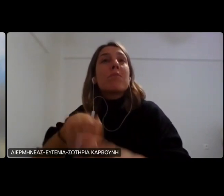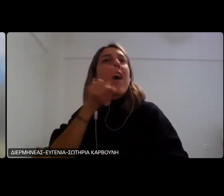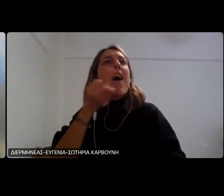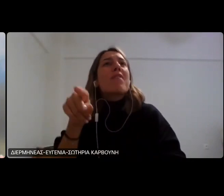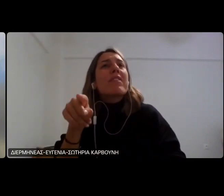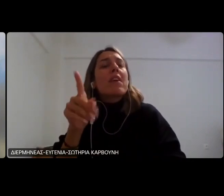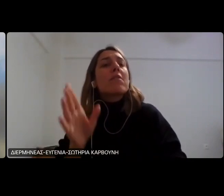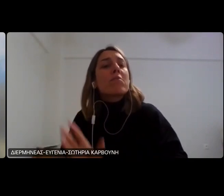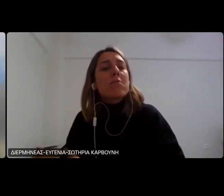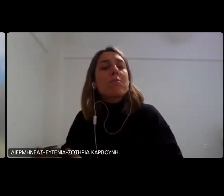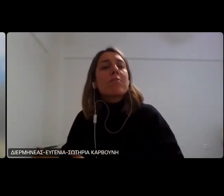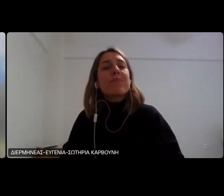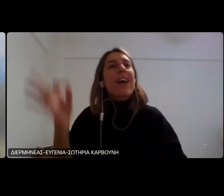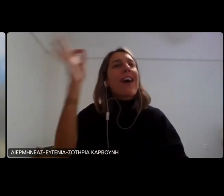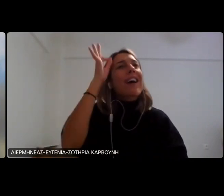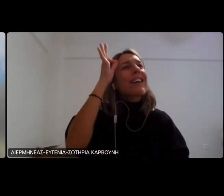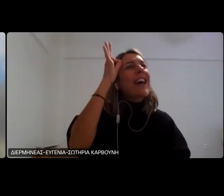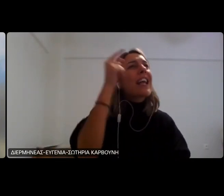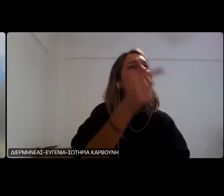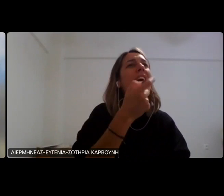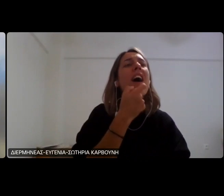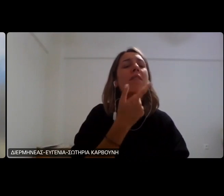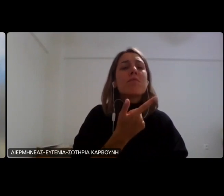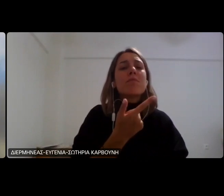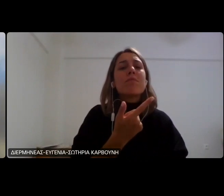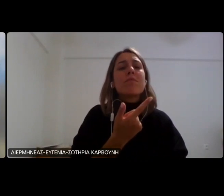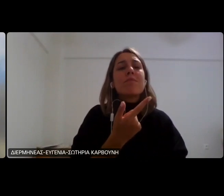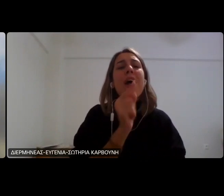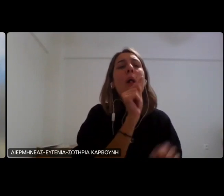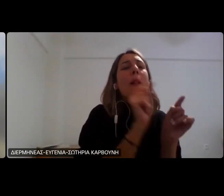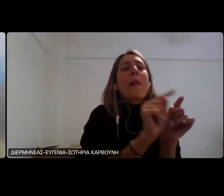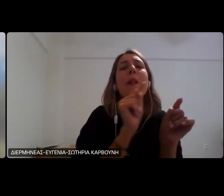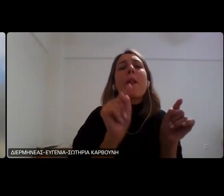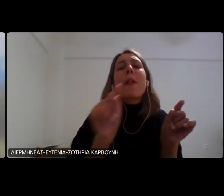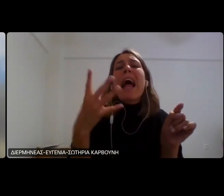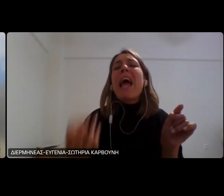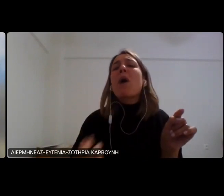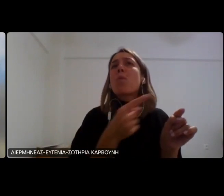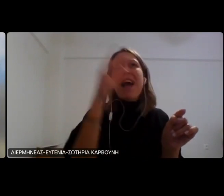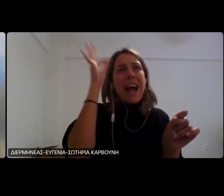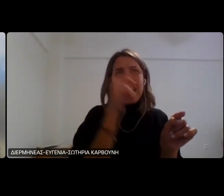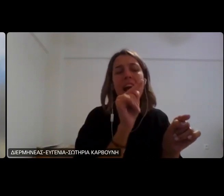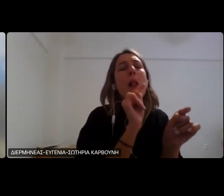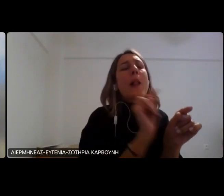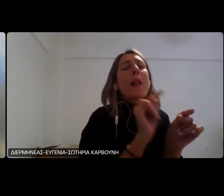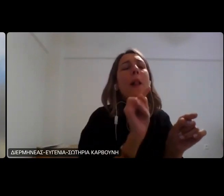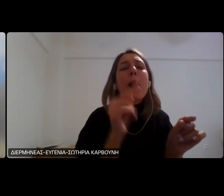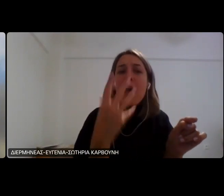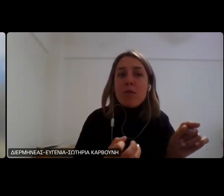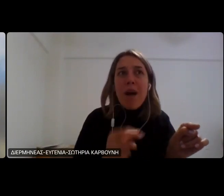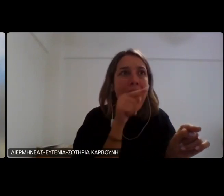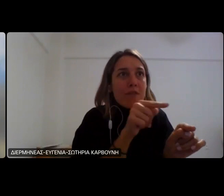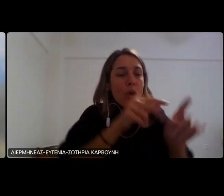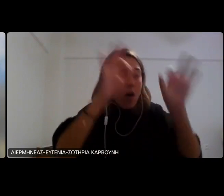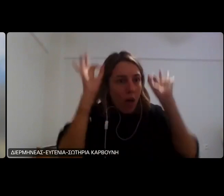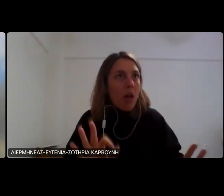τη χρήση, στα γαλλικά έχουμε τα «pointien», αυτά τις βουλίτσες που λέμε τέλος πάντων, ότι δεν θα πρέπει να